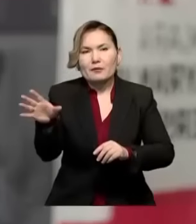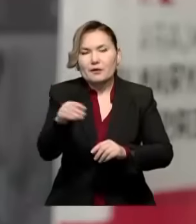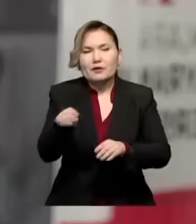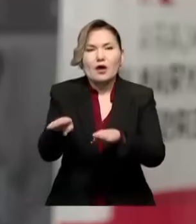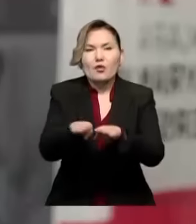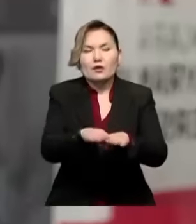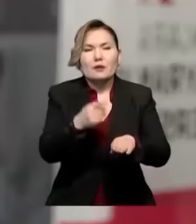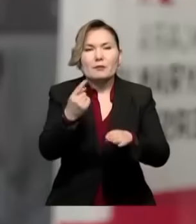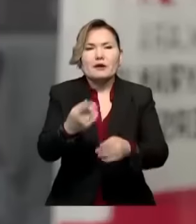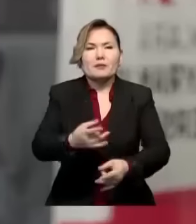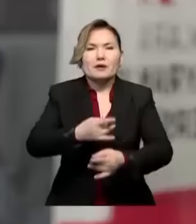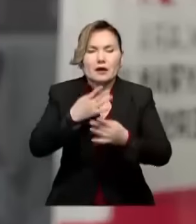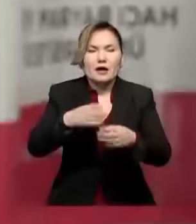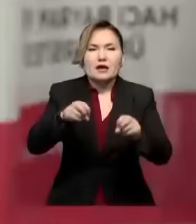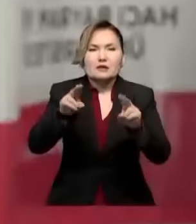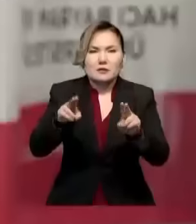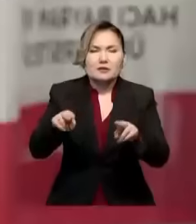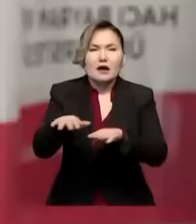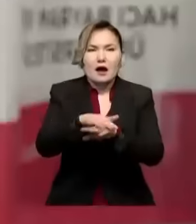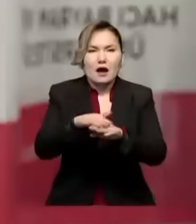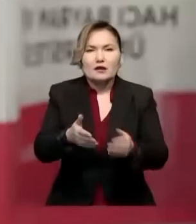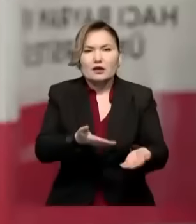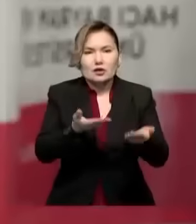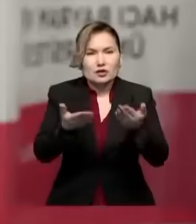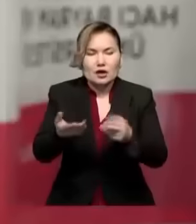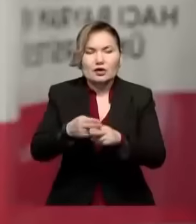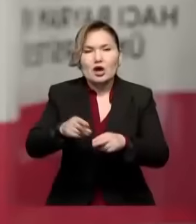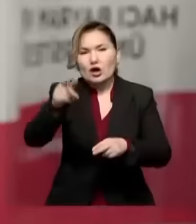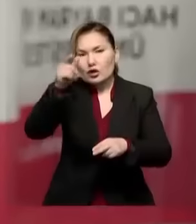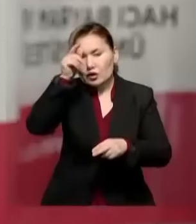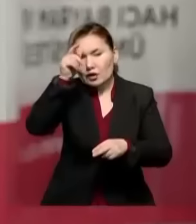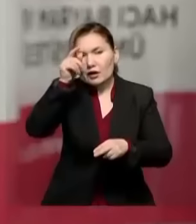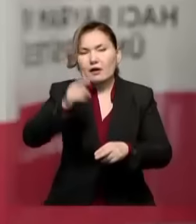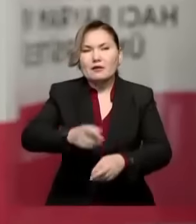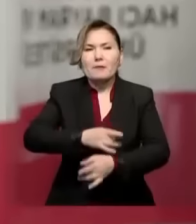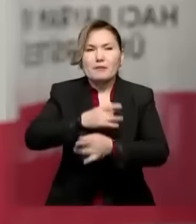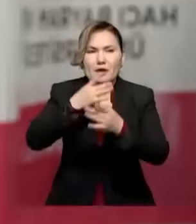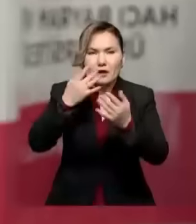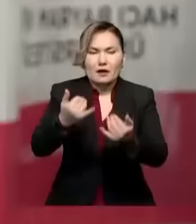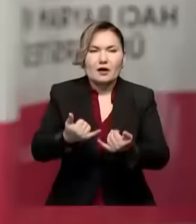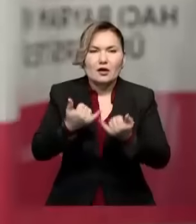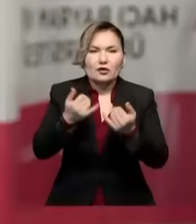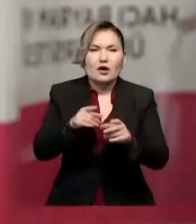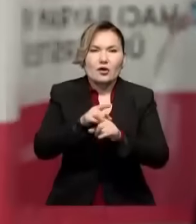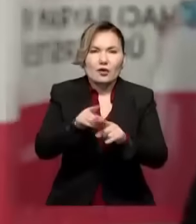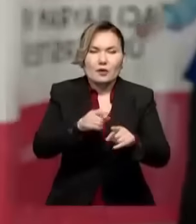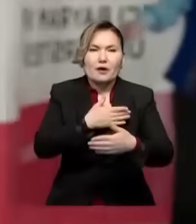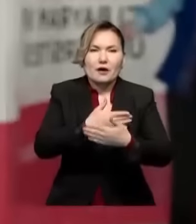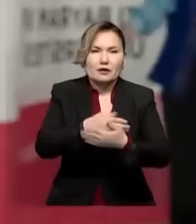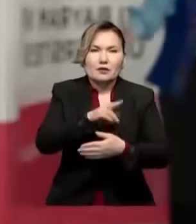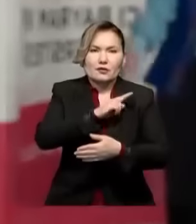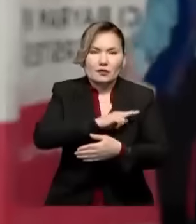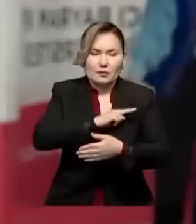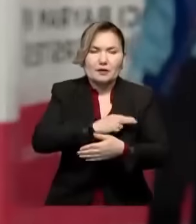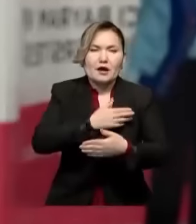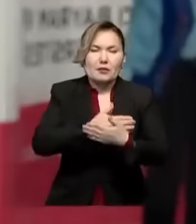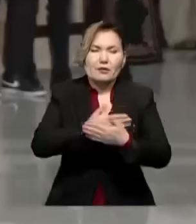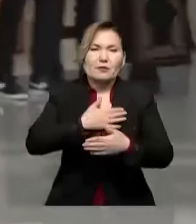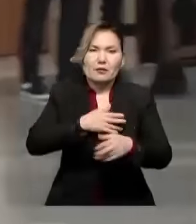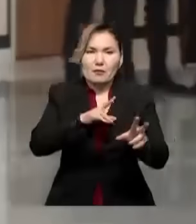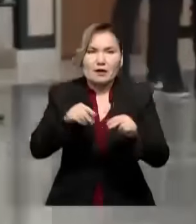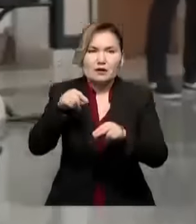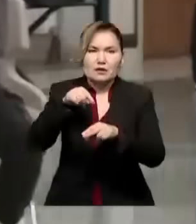ортақ мейрамды осы жерде атап өтейік деп, осы Түркияда Наурыздың ұлықталуына кішкене дағы аздаған үлесімізді қоссақ, өзімізді бақытты